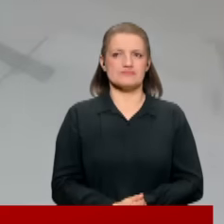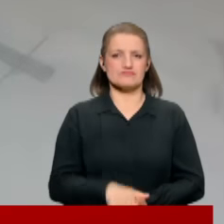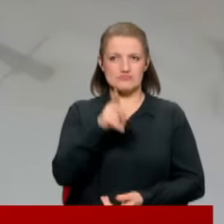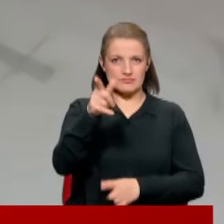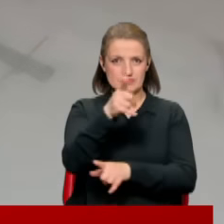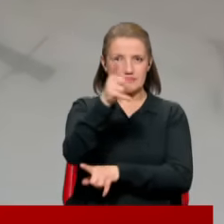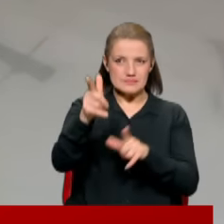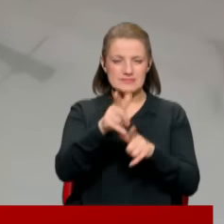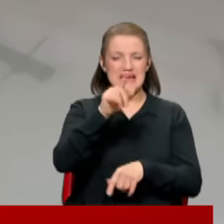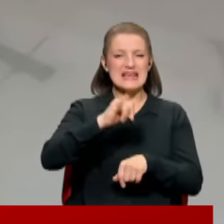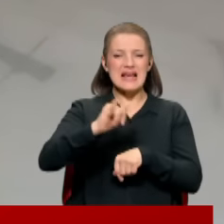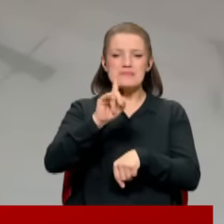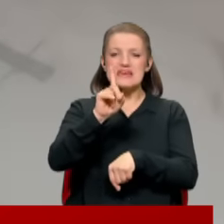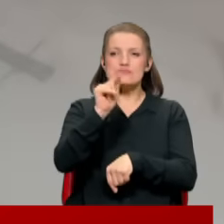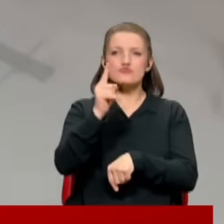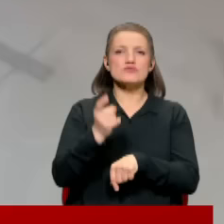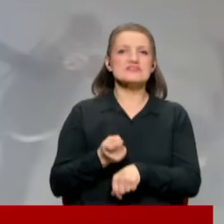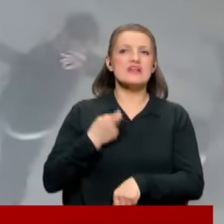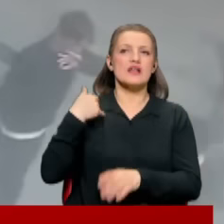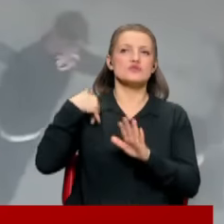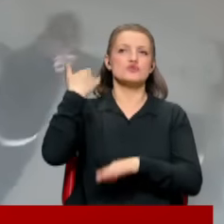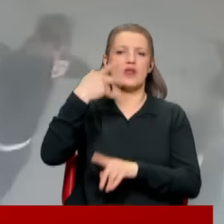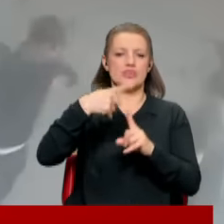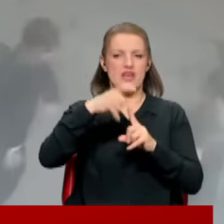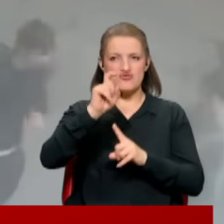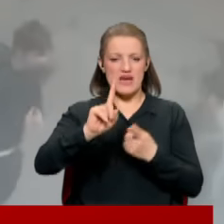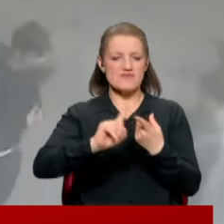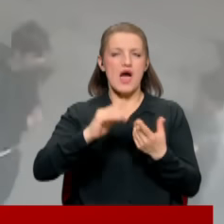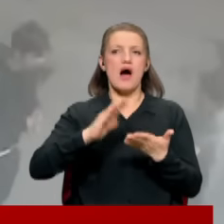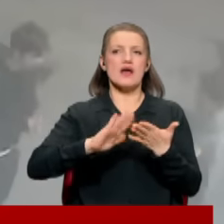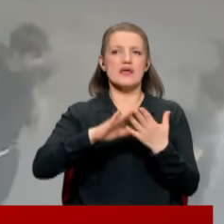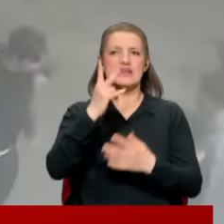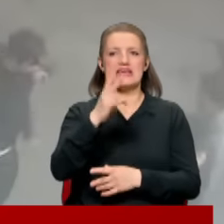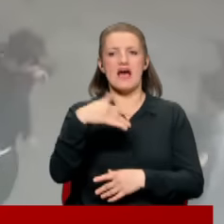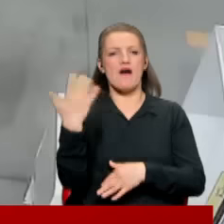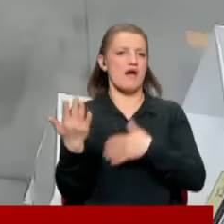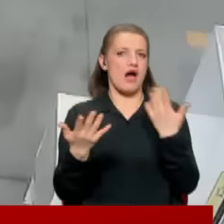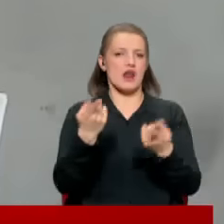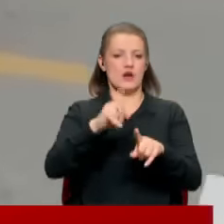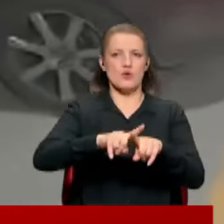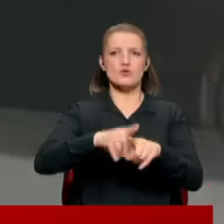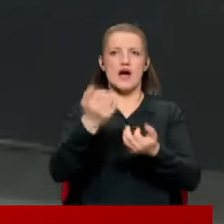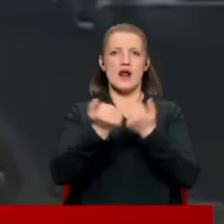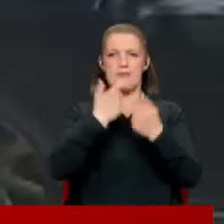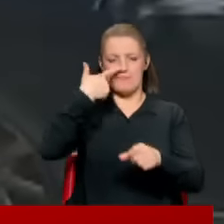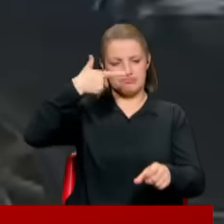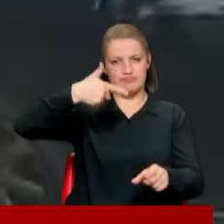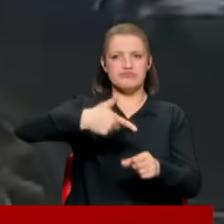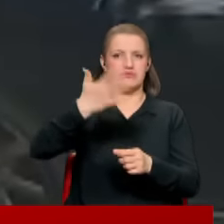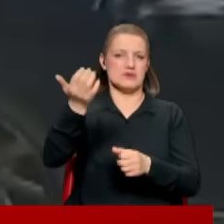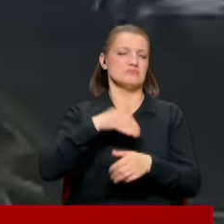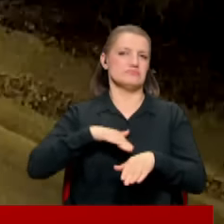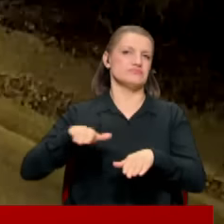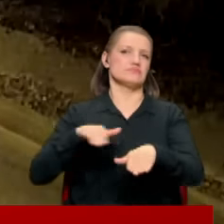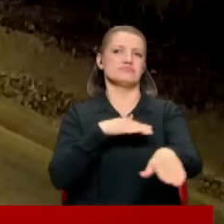Bu görüntülerden yaklaşık 1,5 saat sonra TC ve arkadaşları iki ayrı lüks araçla akaryakıt alıp trafiğe